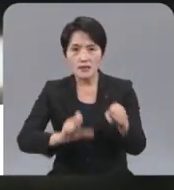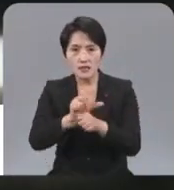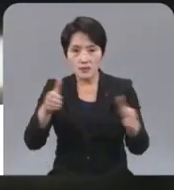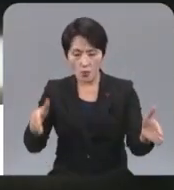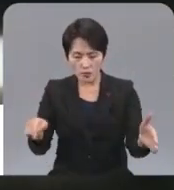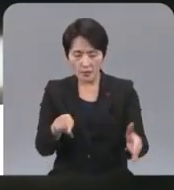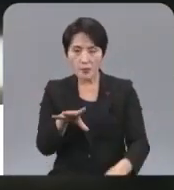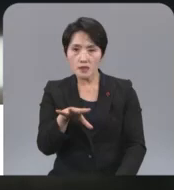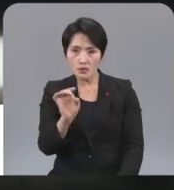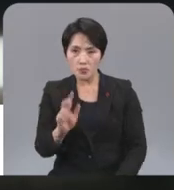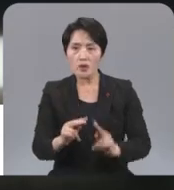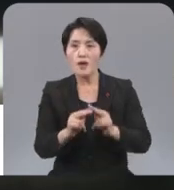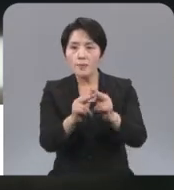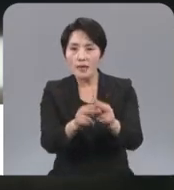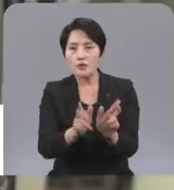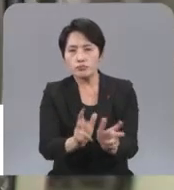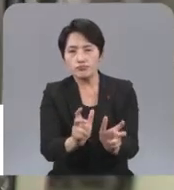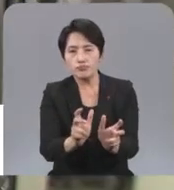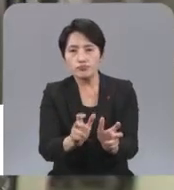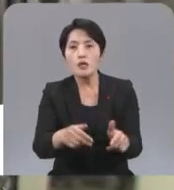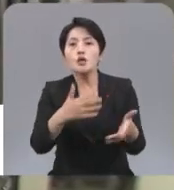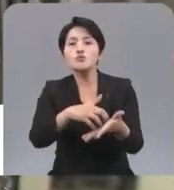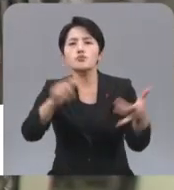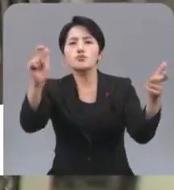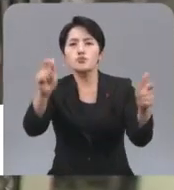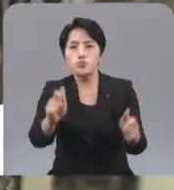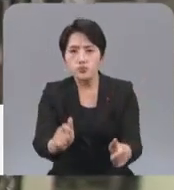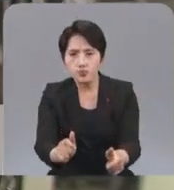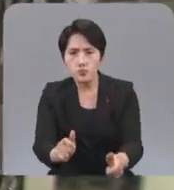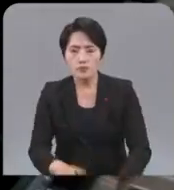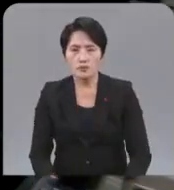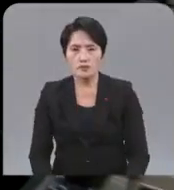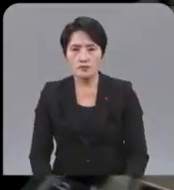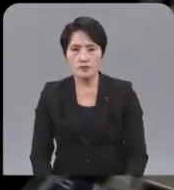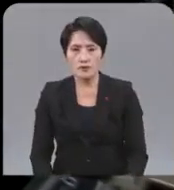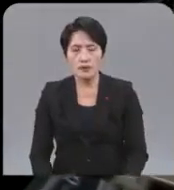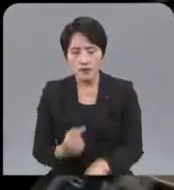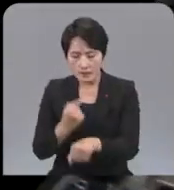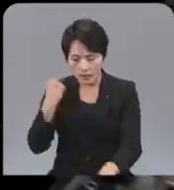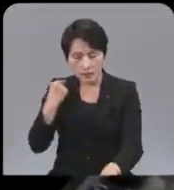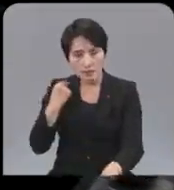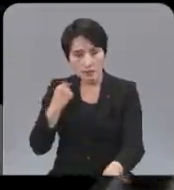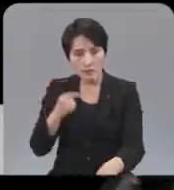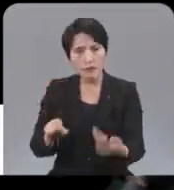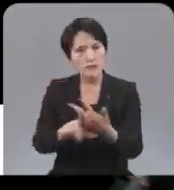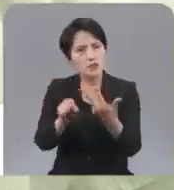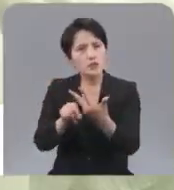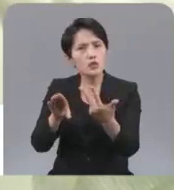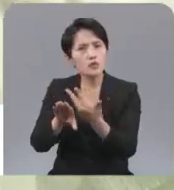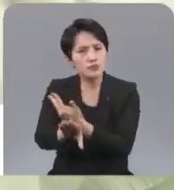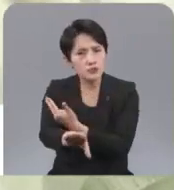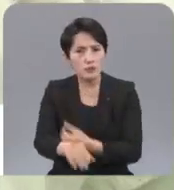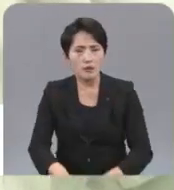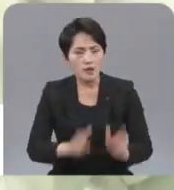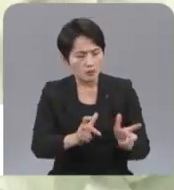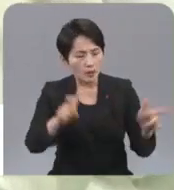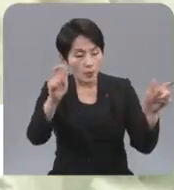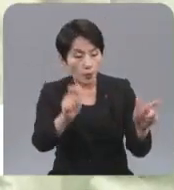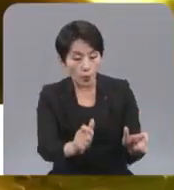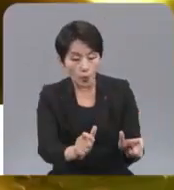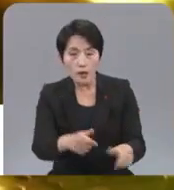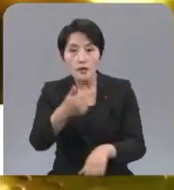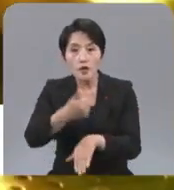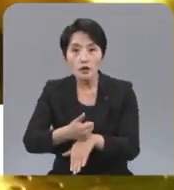より15%以上増加しましたサムス電子は去年の4月以降25年ぶりと